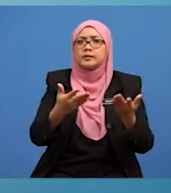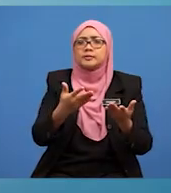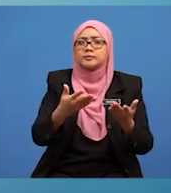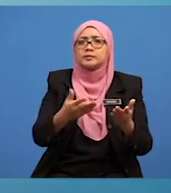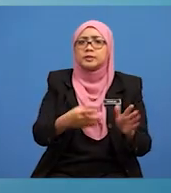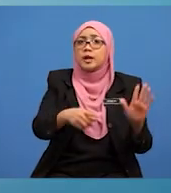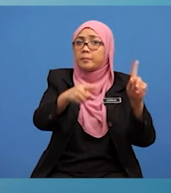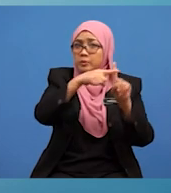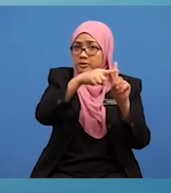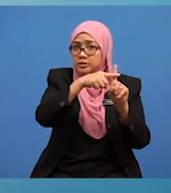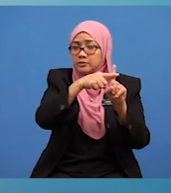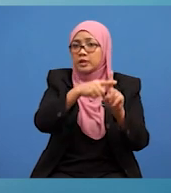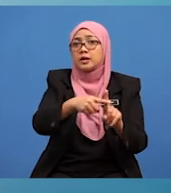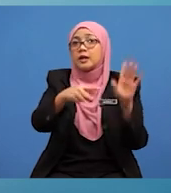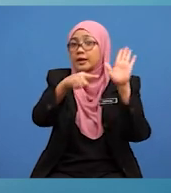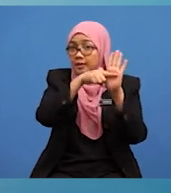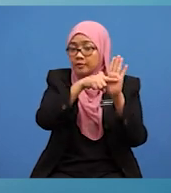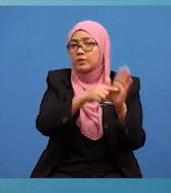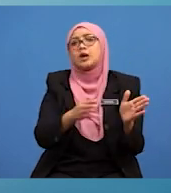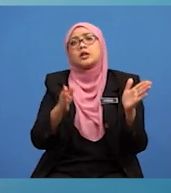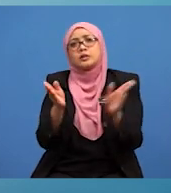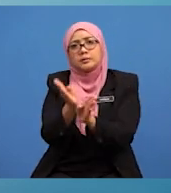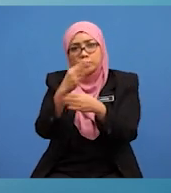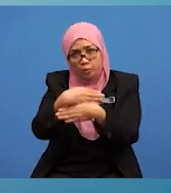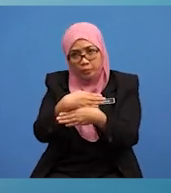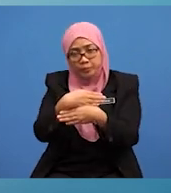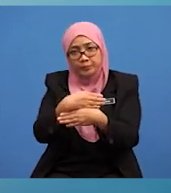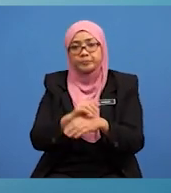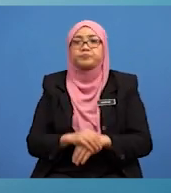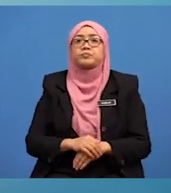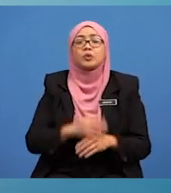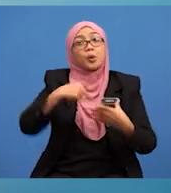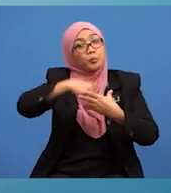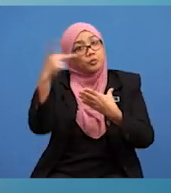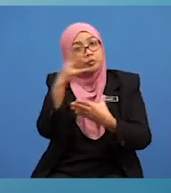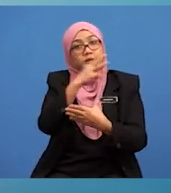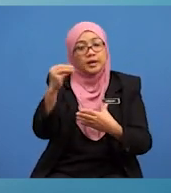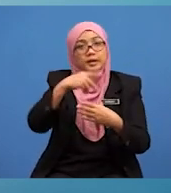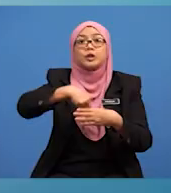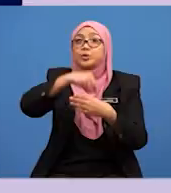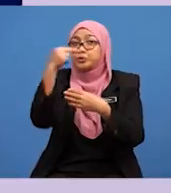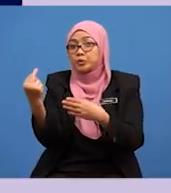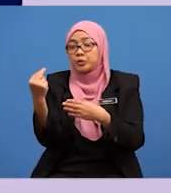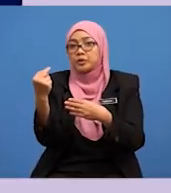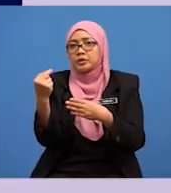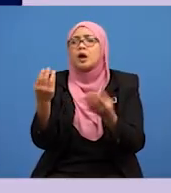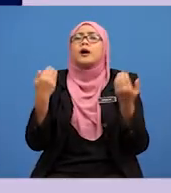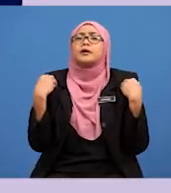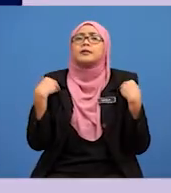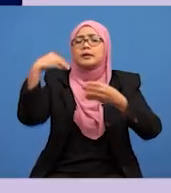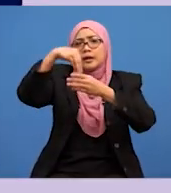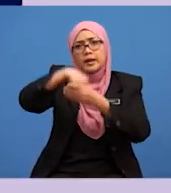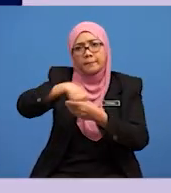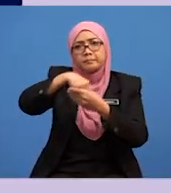Kita telah pelajari bahawa proton dan neutron berada di dalam nukleus. Proton,